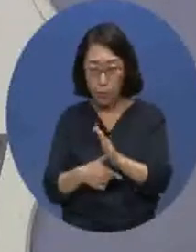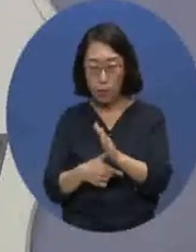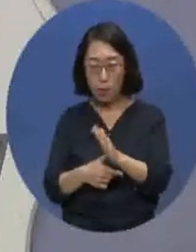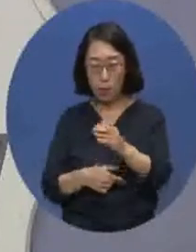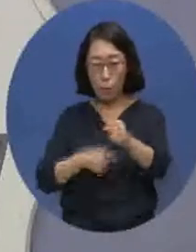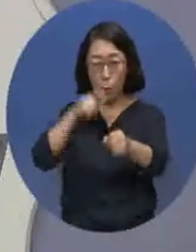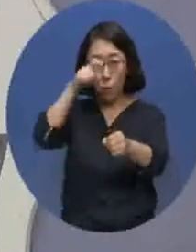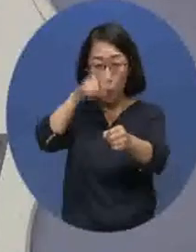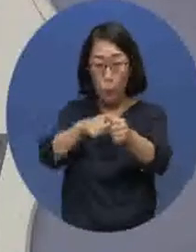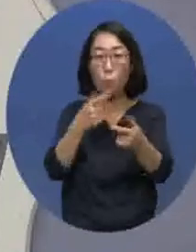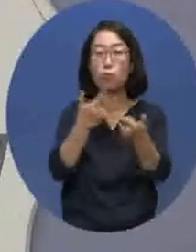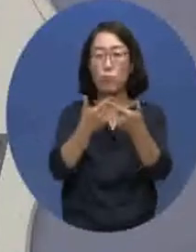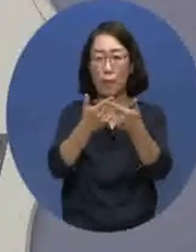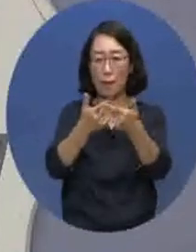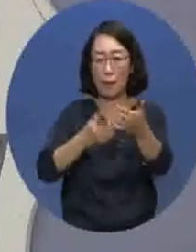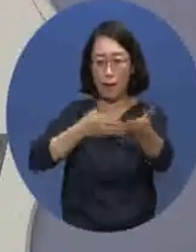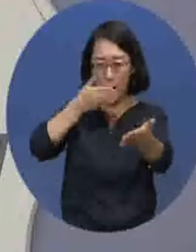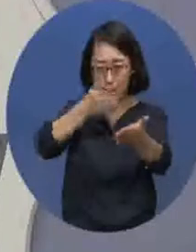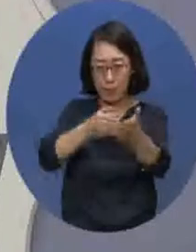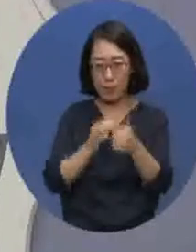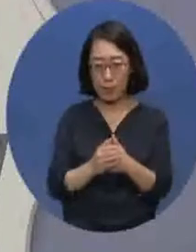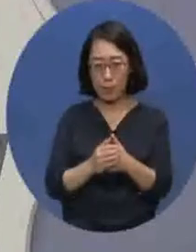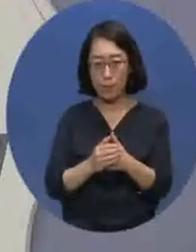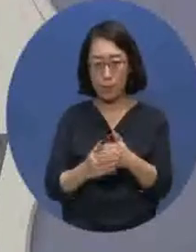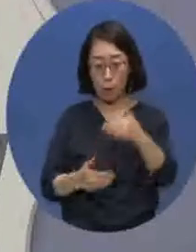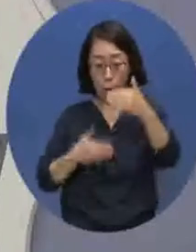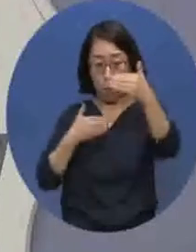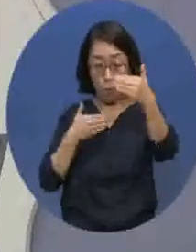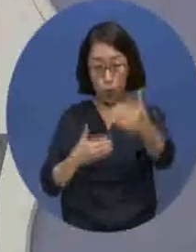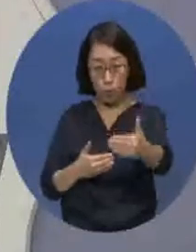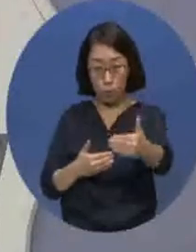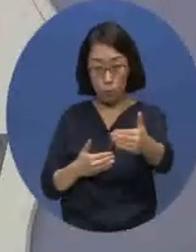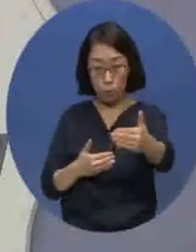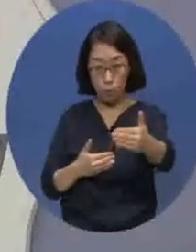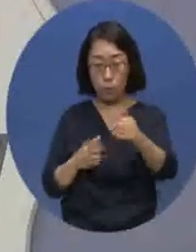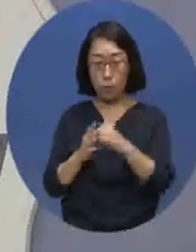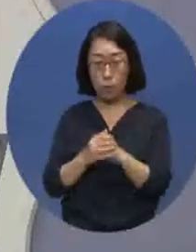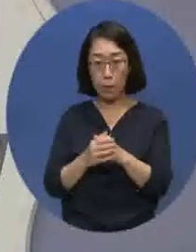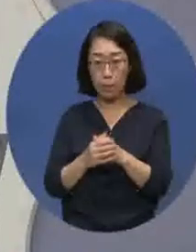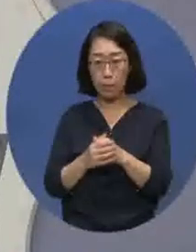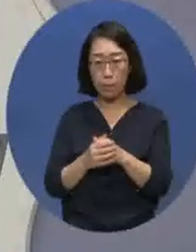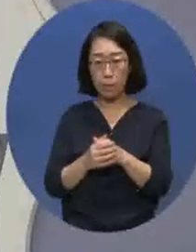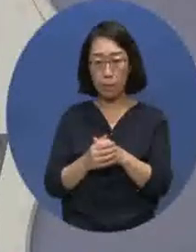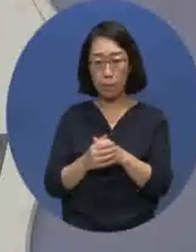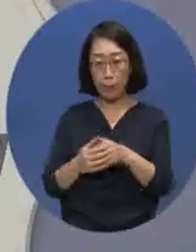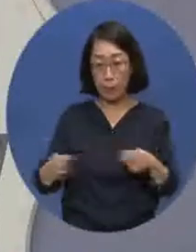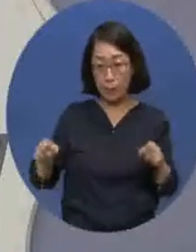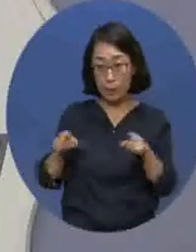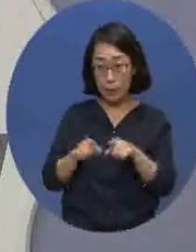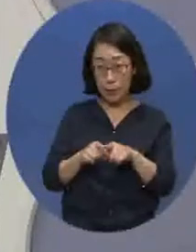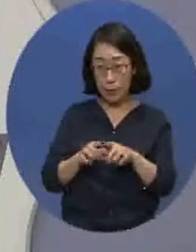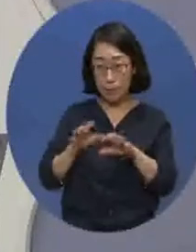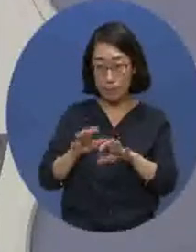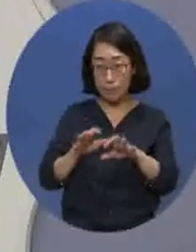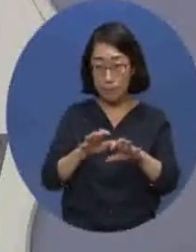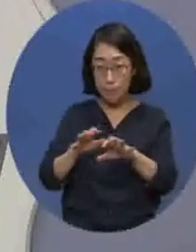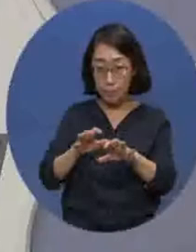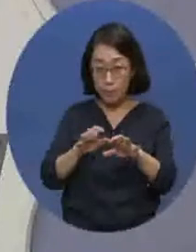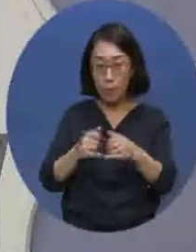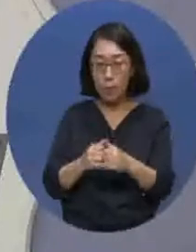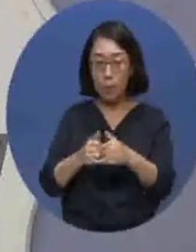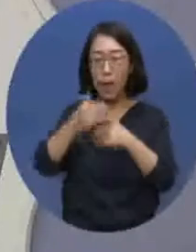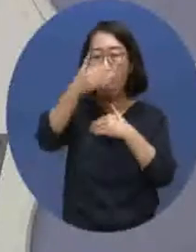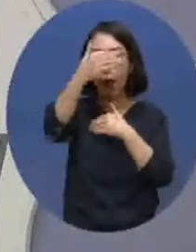본다면 어떻게 보면 사실은 가는 이랜드 레게 우리가 부산까지 간다 가는